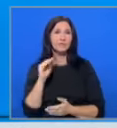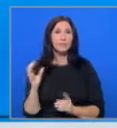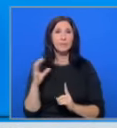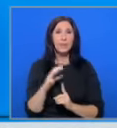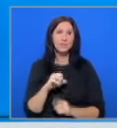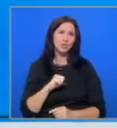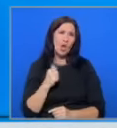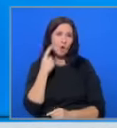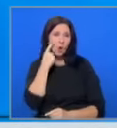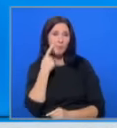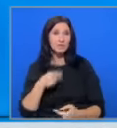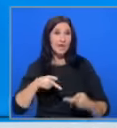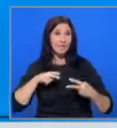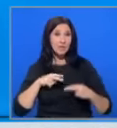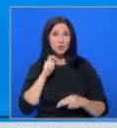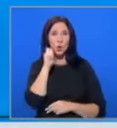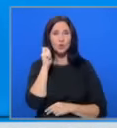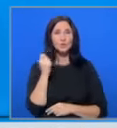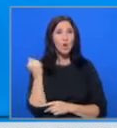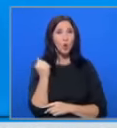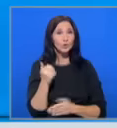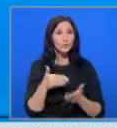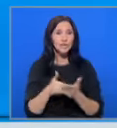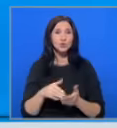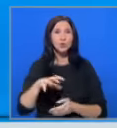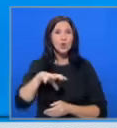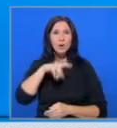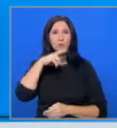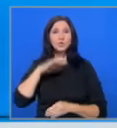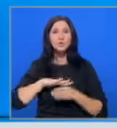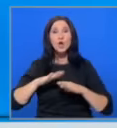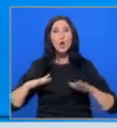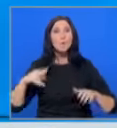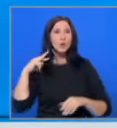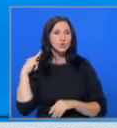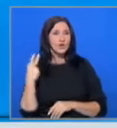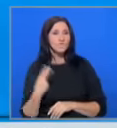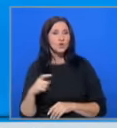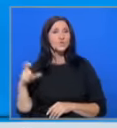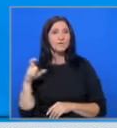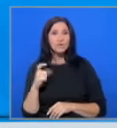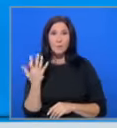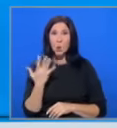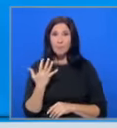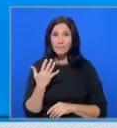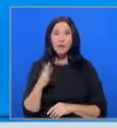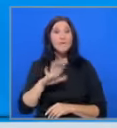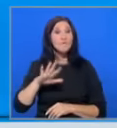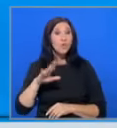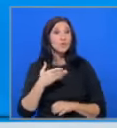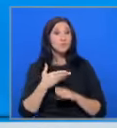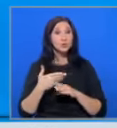нападенията жалък опит за реванш за украинския удар срещу щаба на руския Черноморски флот в Севастопол от петък. На фона